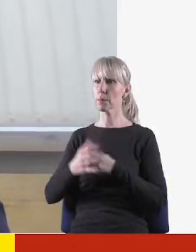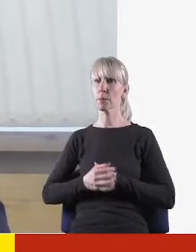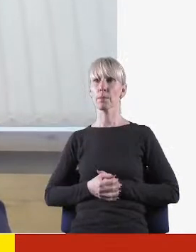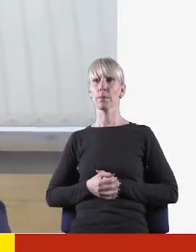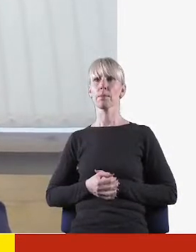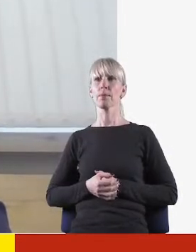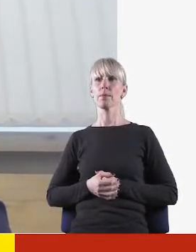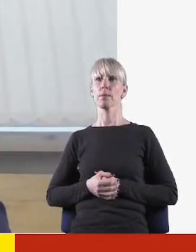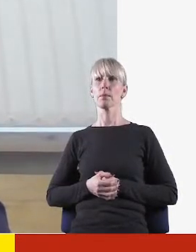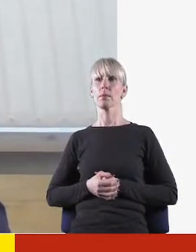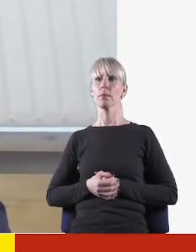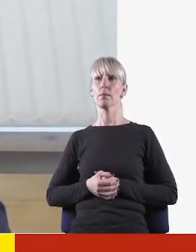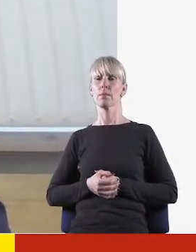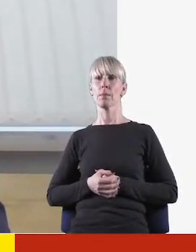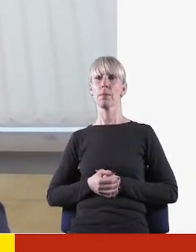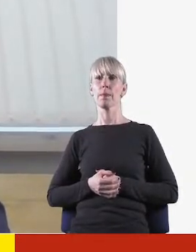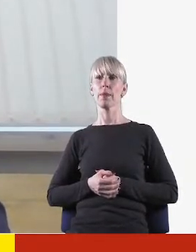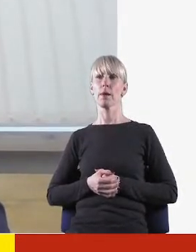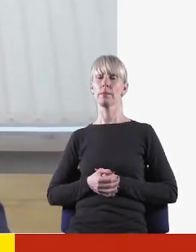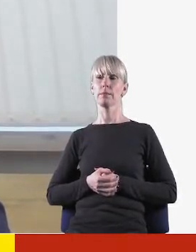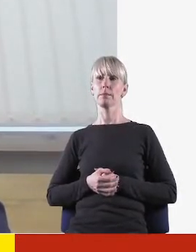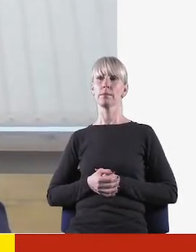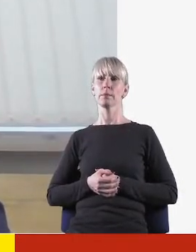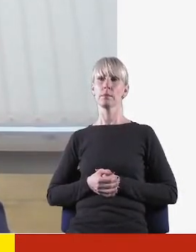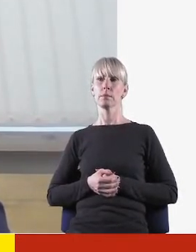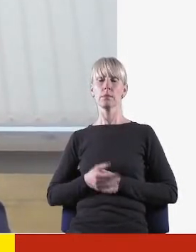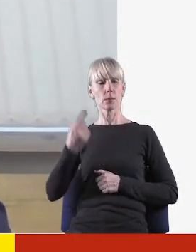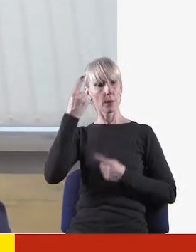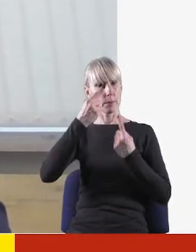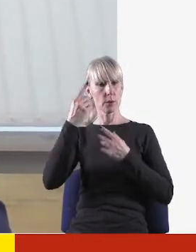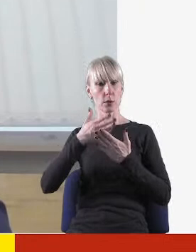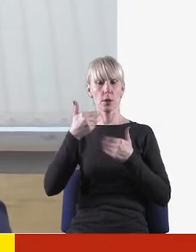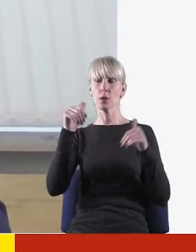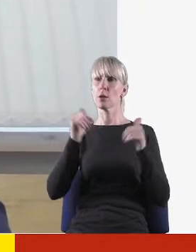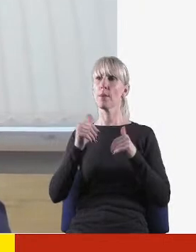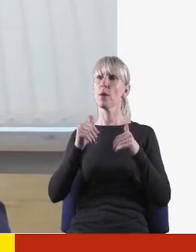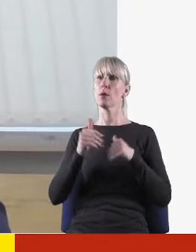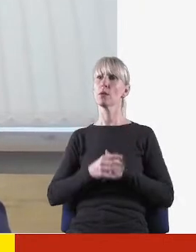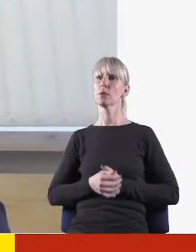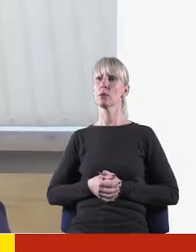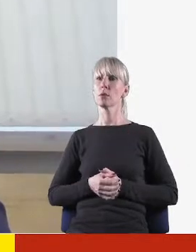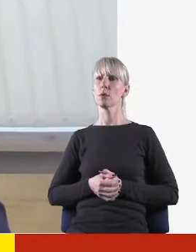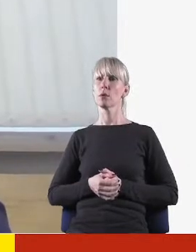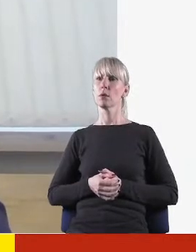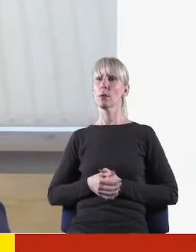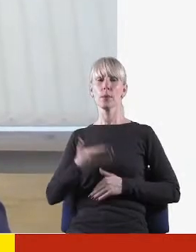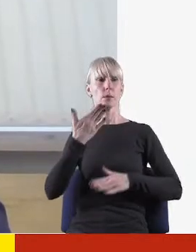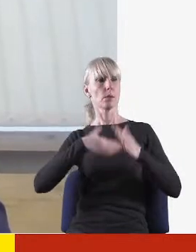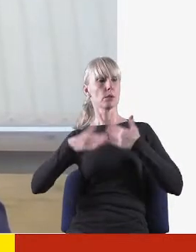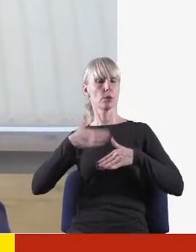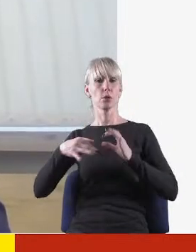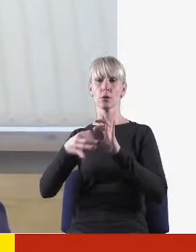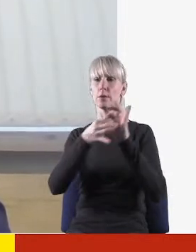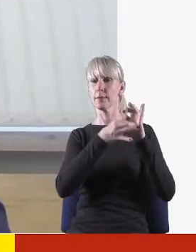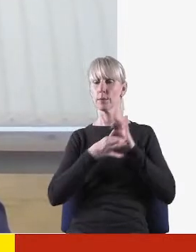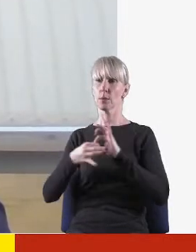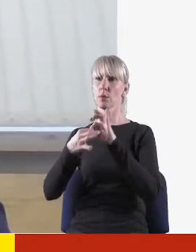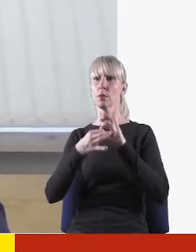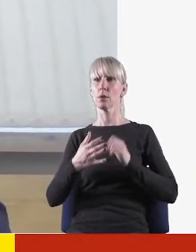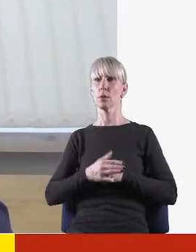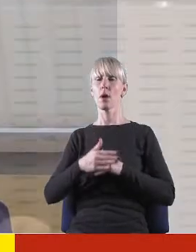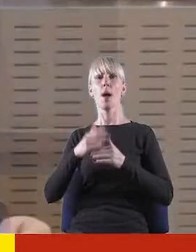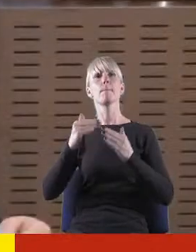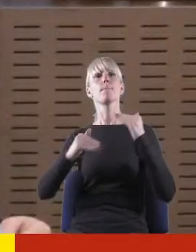Radnym. Myślę, że możemy z tego cieszyć się wspólnie, ponad